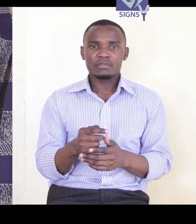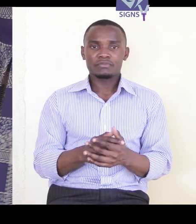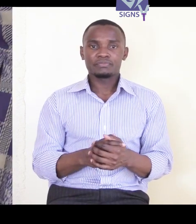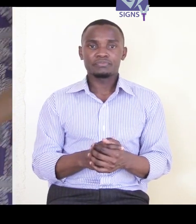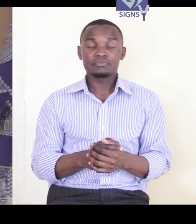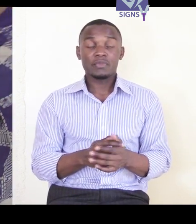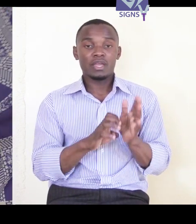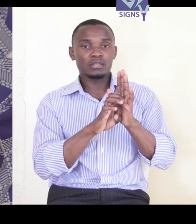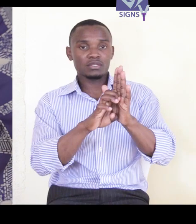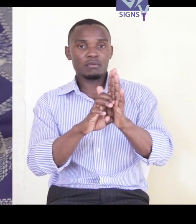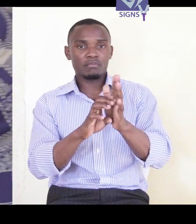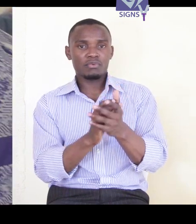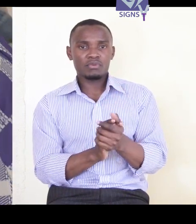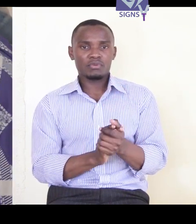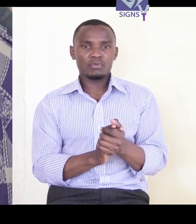vile